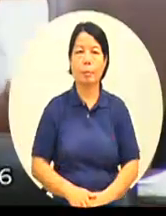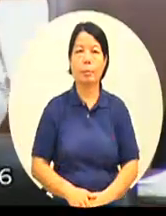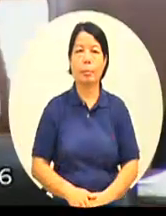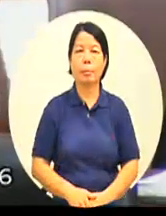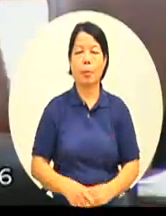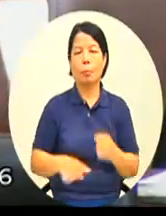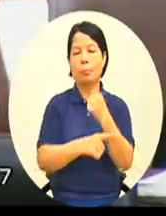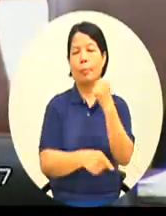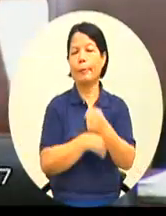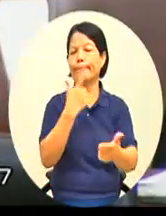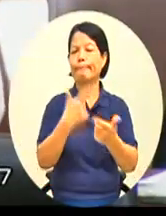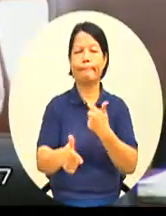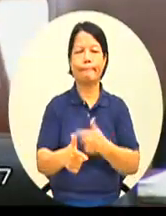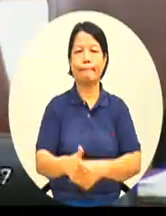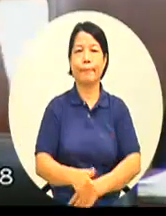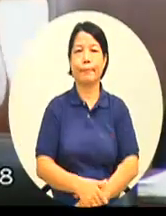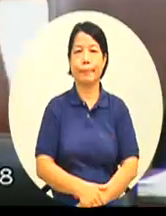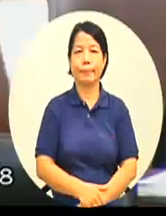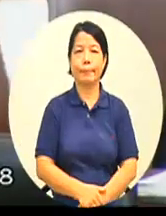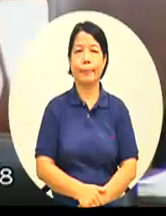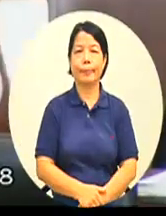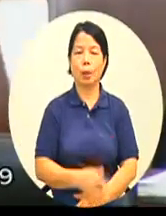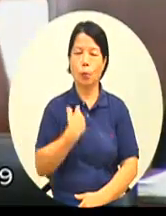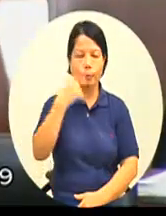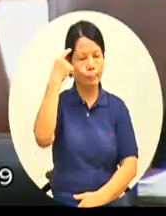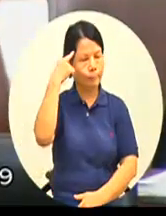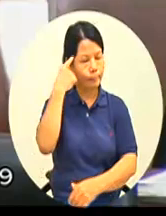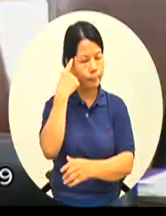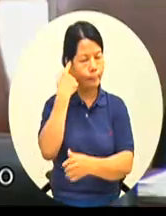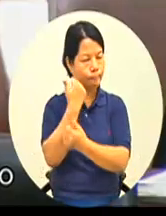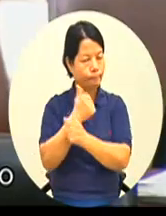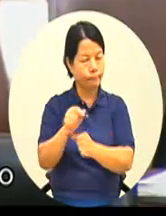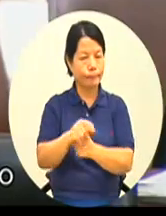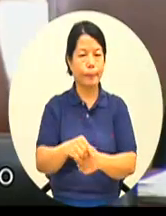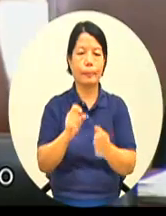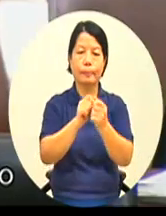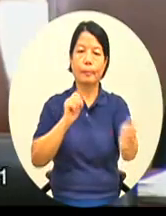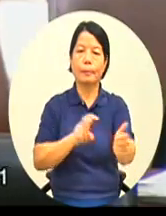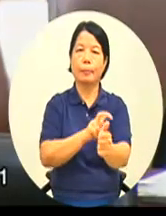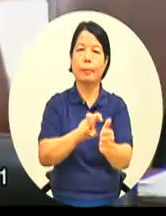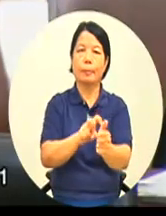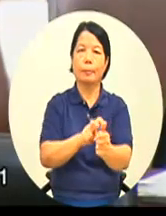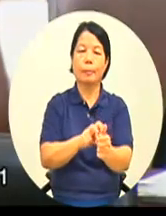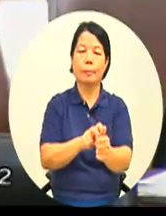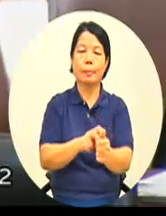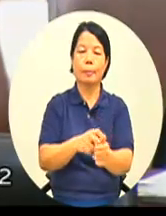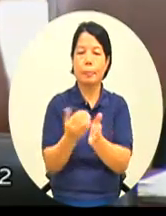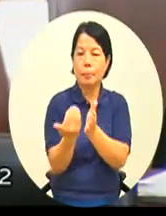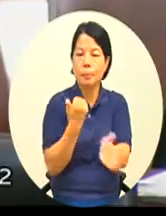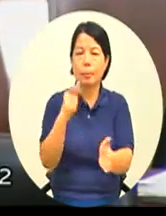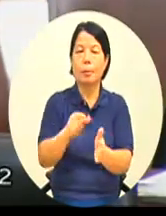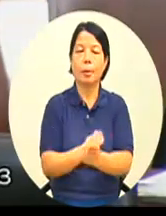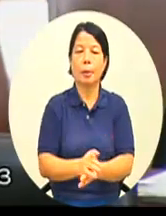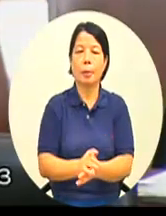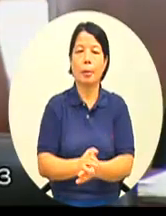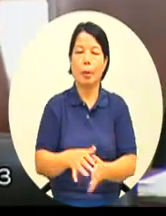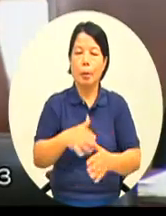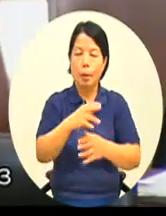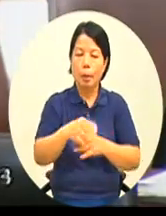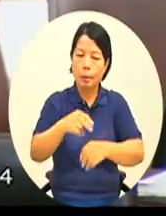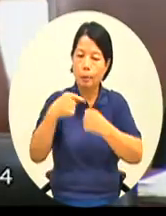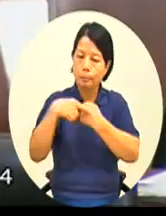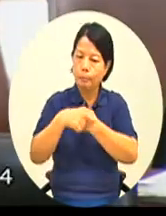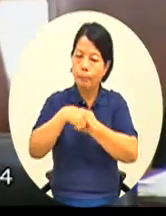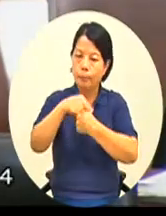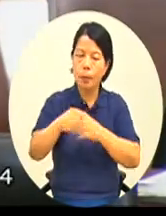是不符合的，所以说我们认为在思考长照这些问题之前，我们应该把哪些是对的哪些是好的方